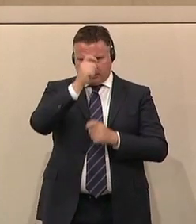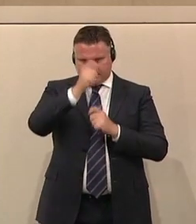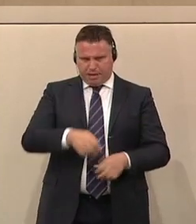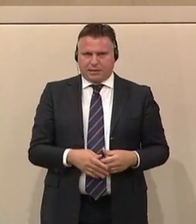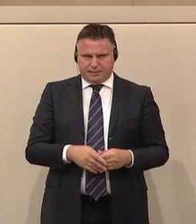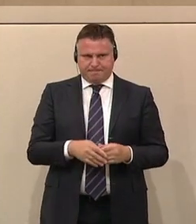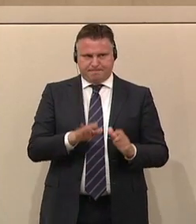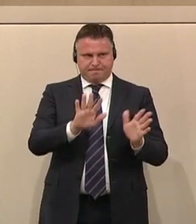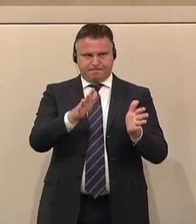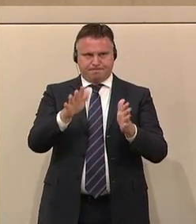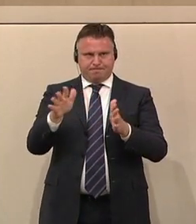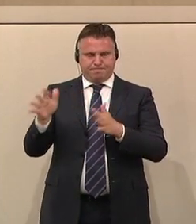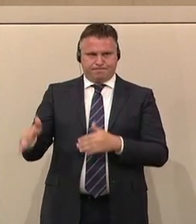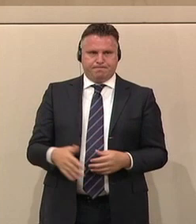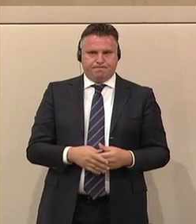Damen und Herren.